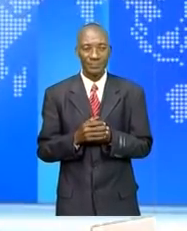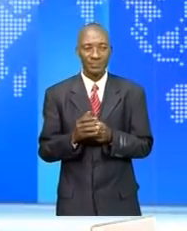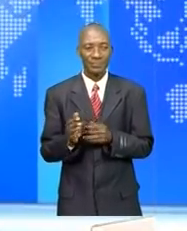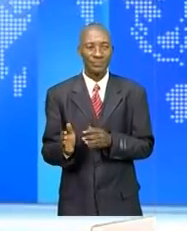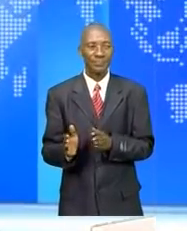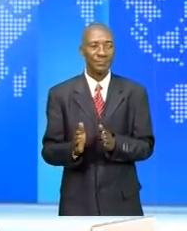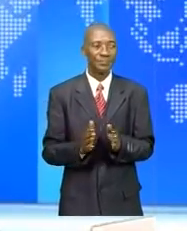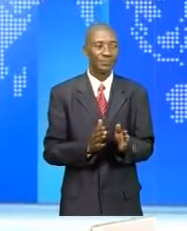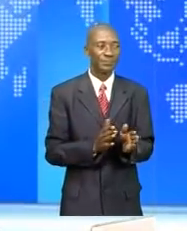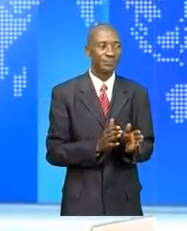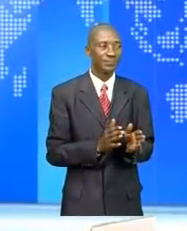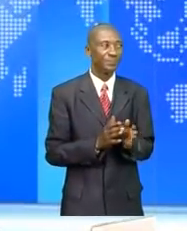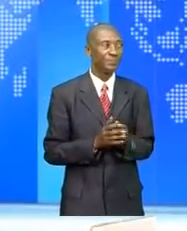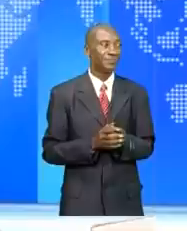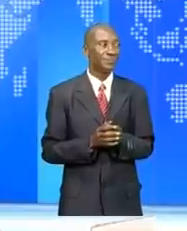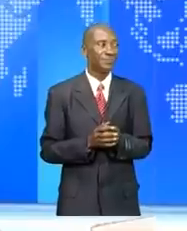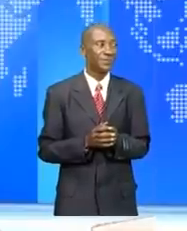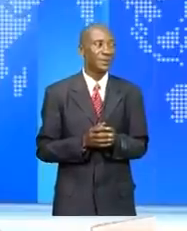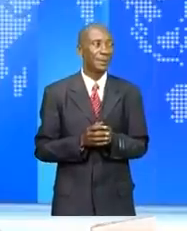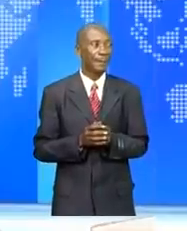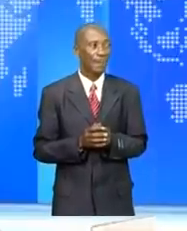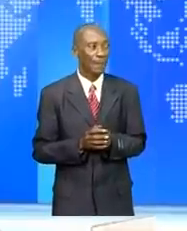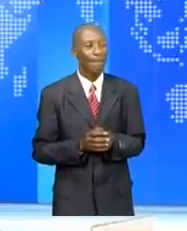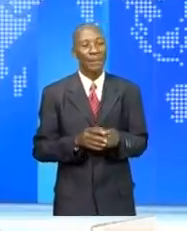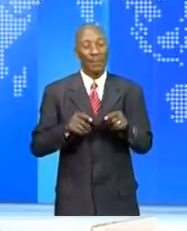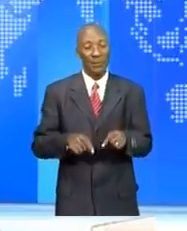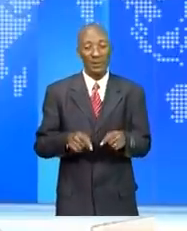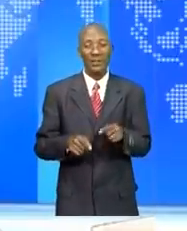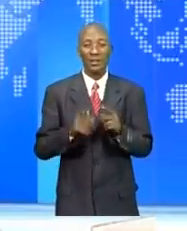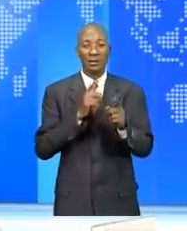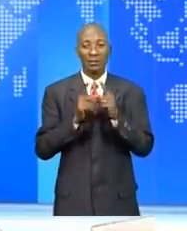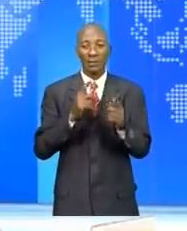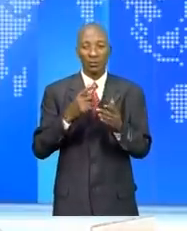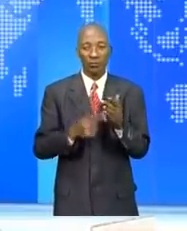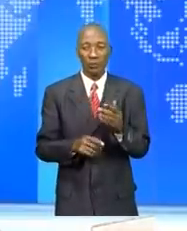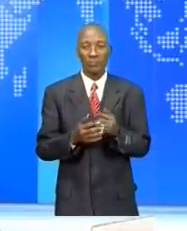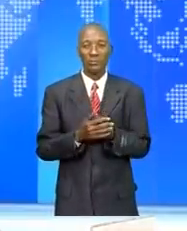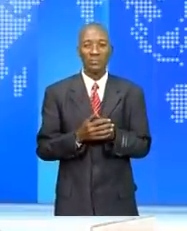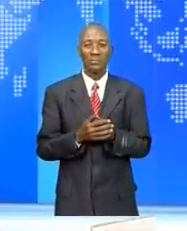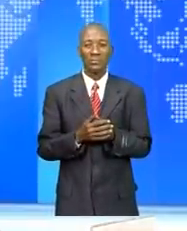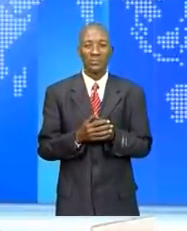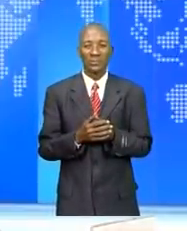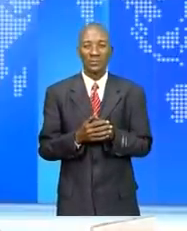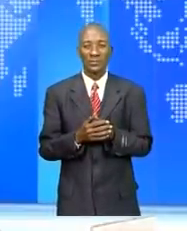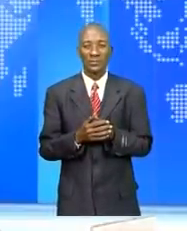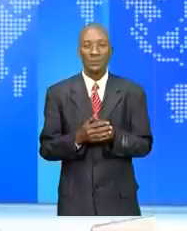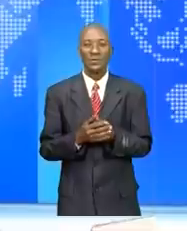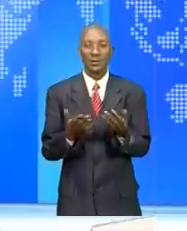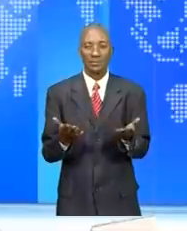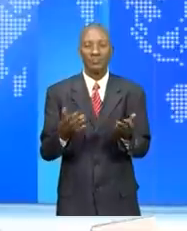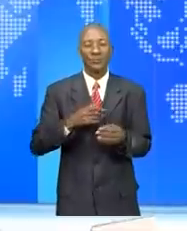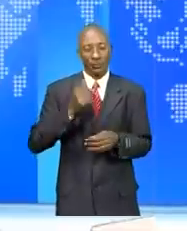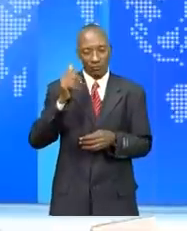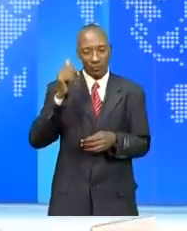La sécurité dans la partie est, on en parle encore dans ce journal, une préoccupation nationale. Le chef de l'État vient de le souligner dans